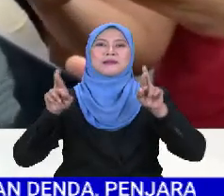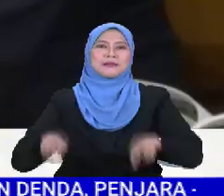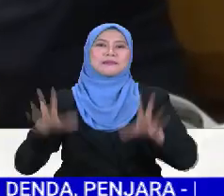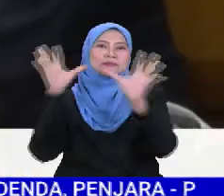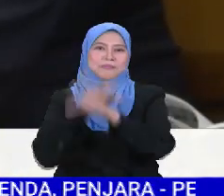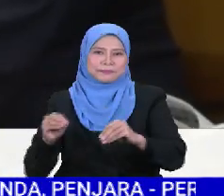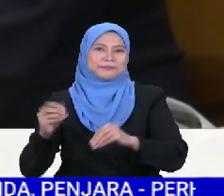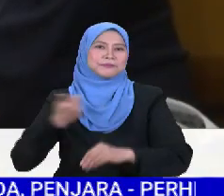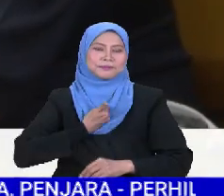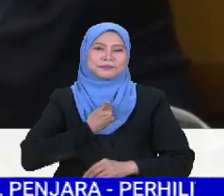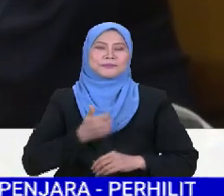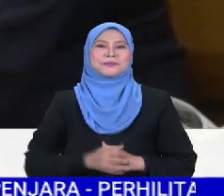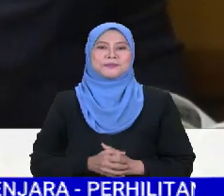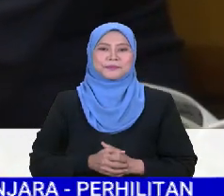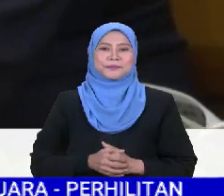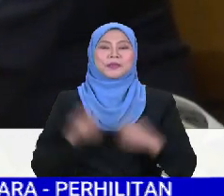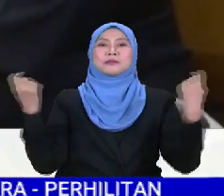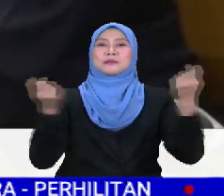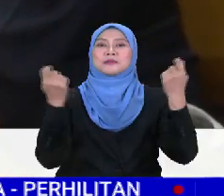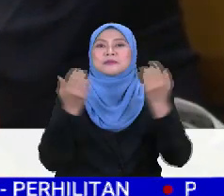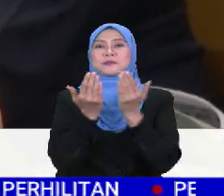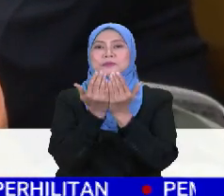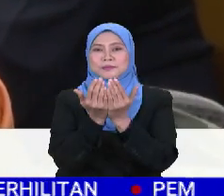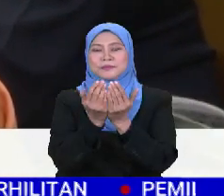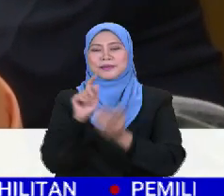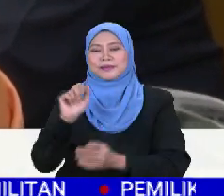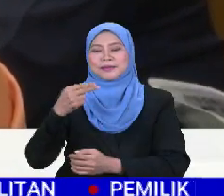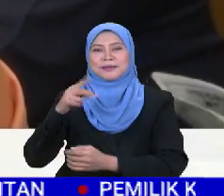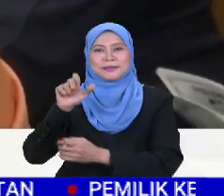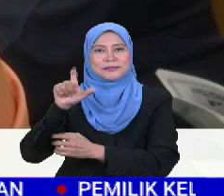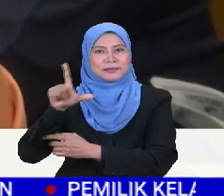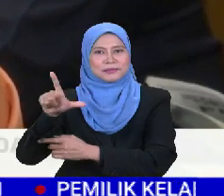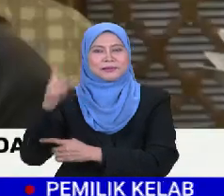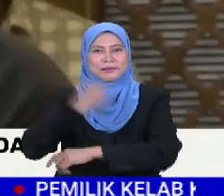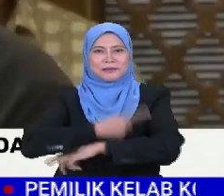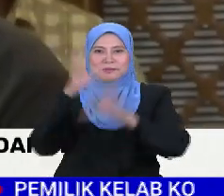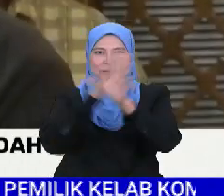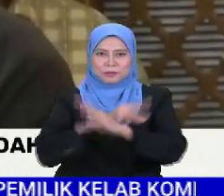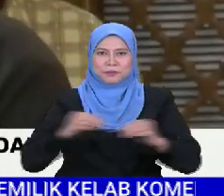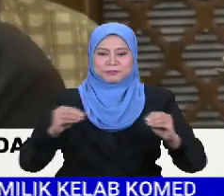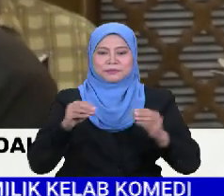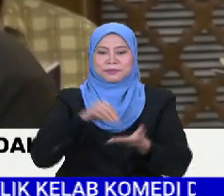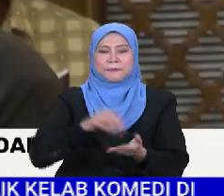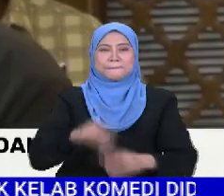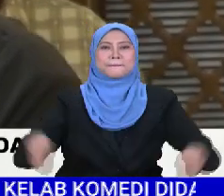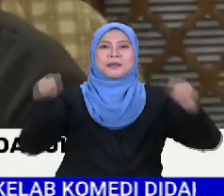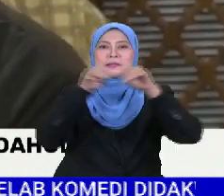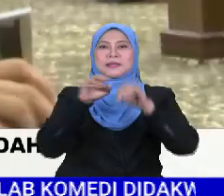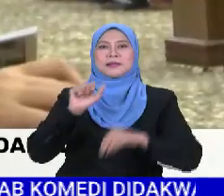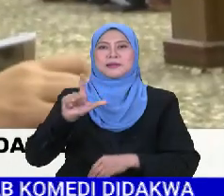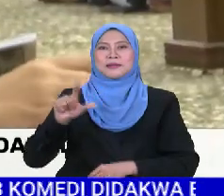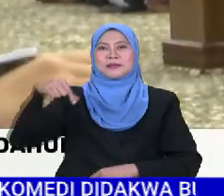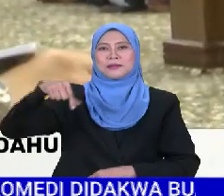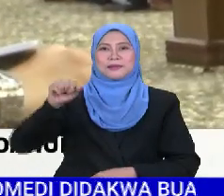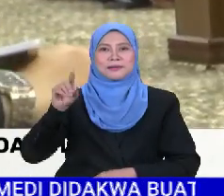sendiri. Sementara itu, Majlis Kesyukuran dan Tahlil bersempena sambutan Hari Sarawak juga diadakan di Masjid Al-Kadim